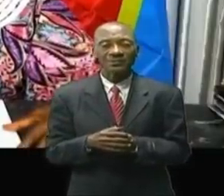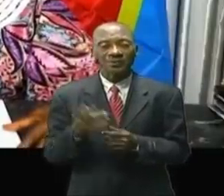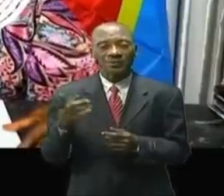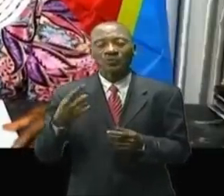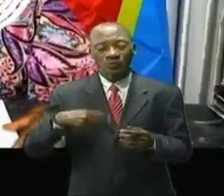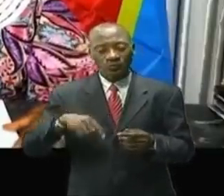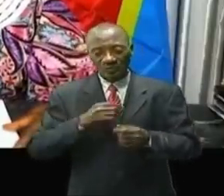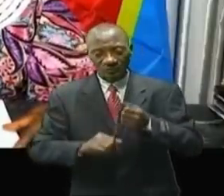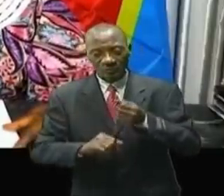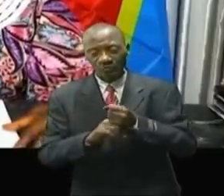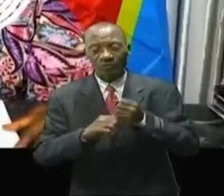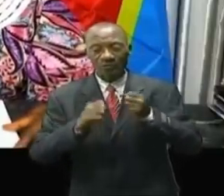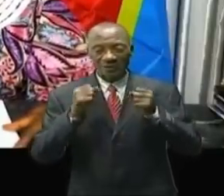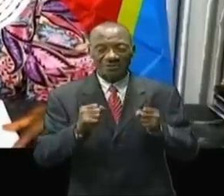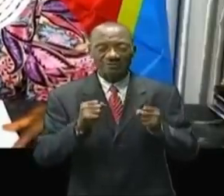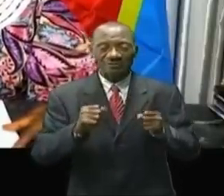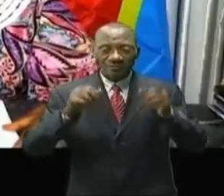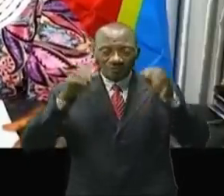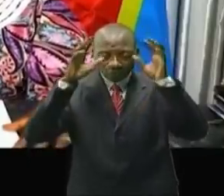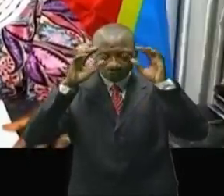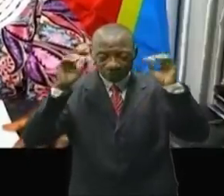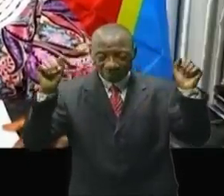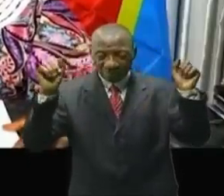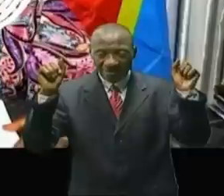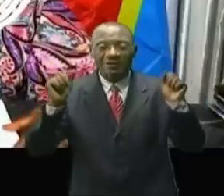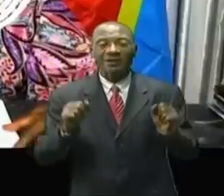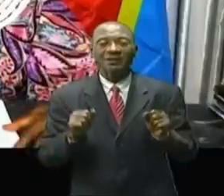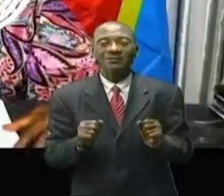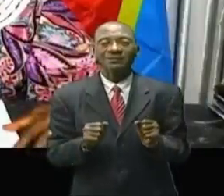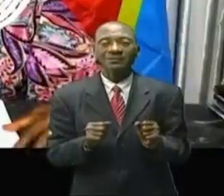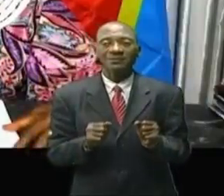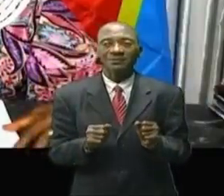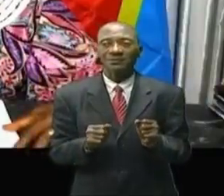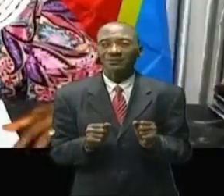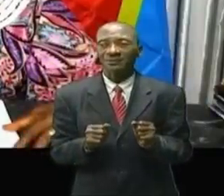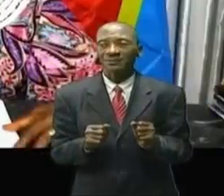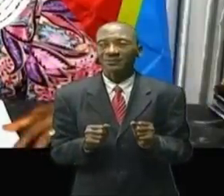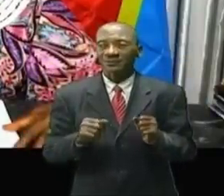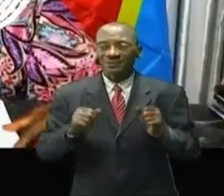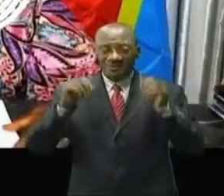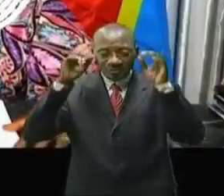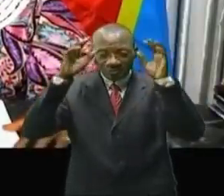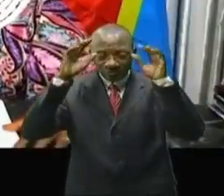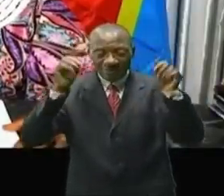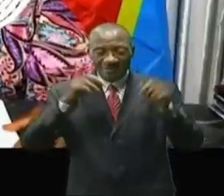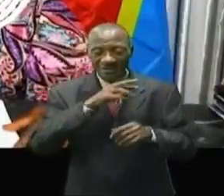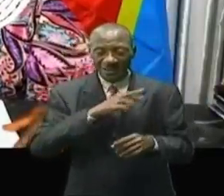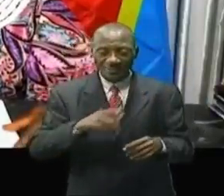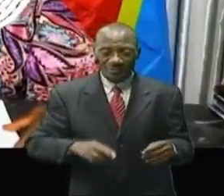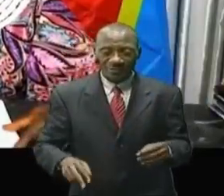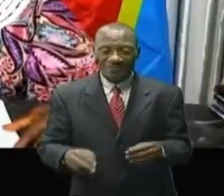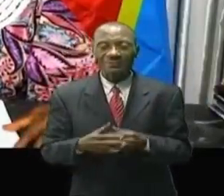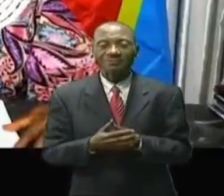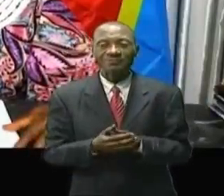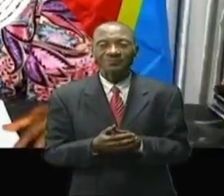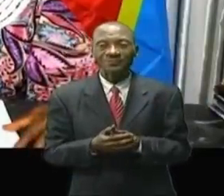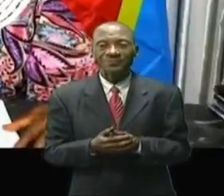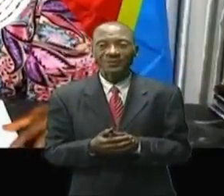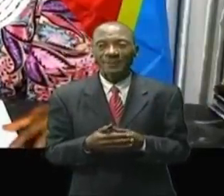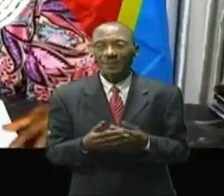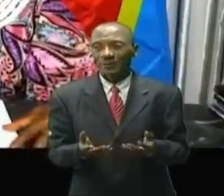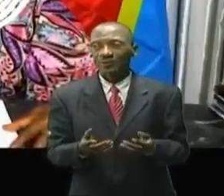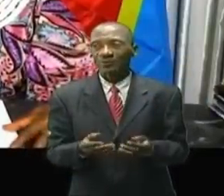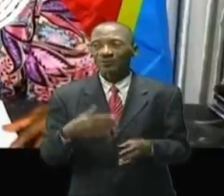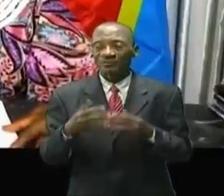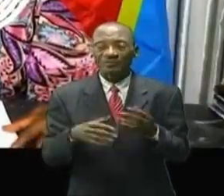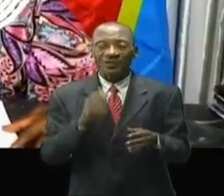son siège à Kinshasa, qui servira de cordon ombilical entre les partenaires